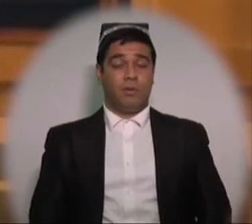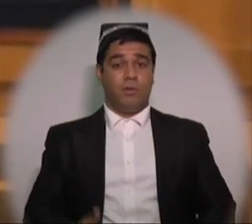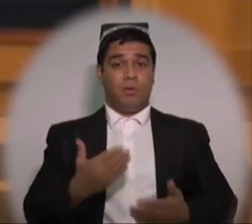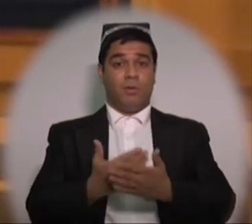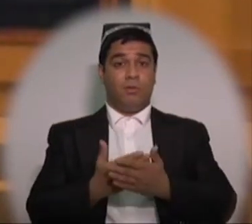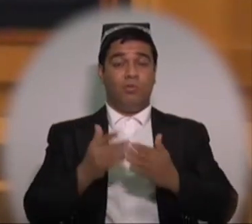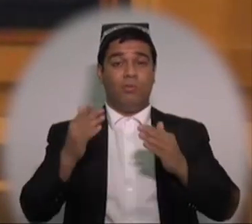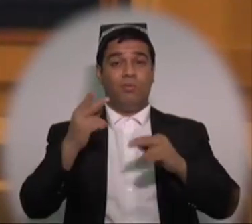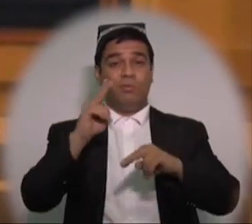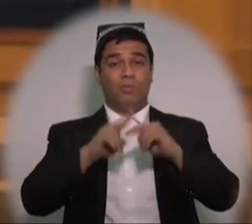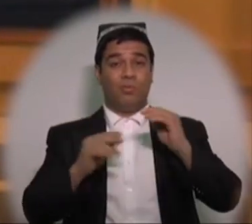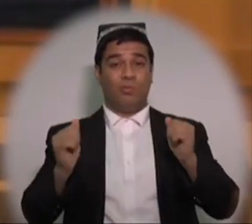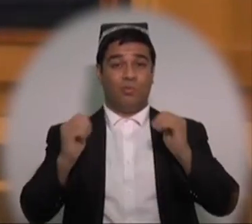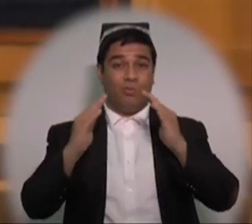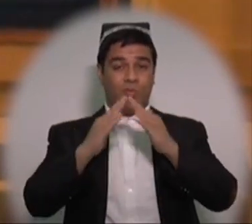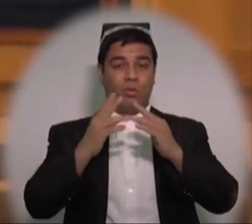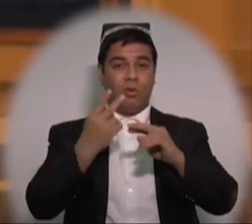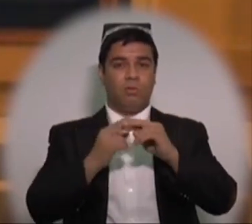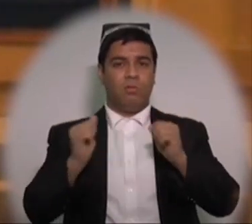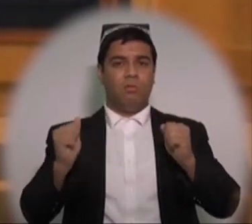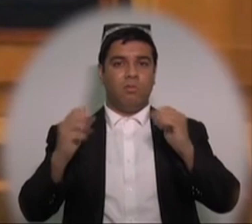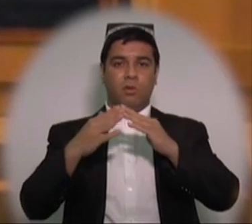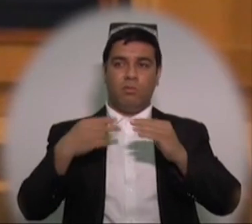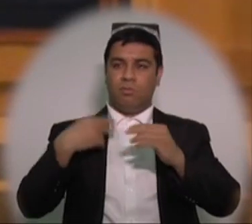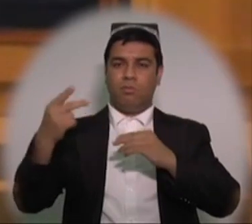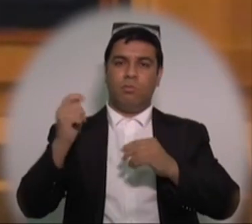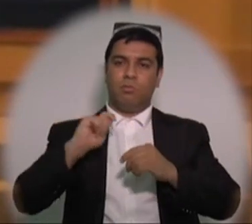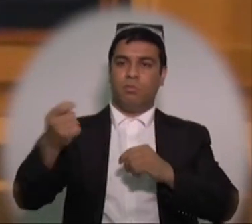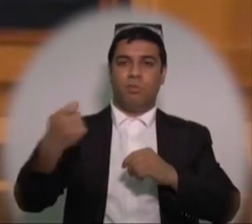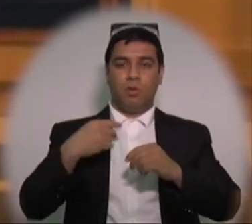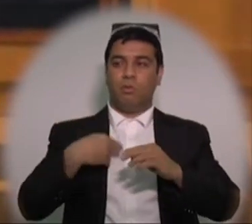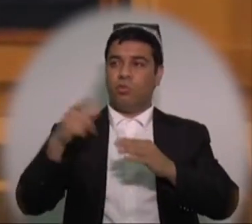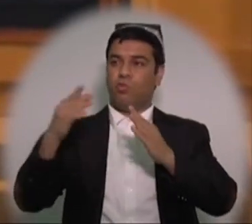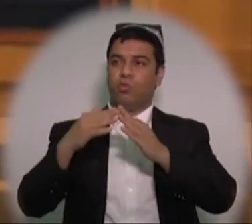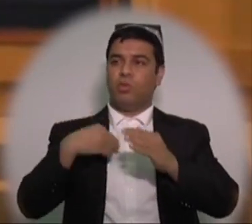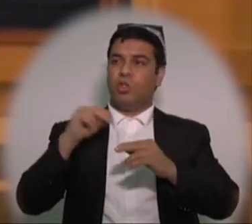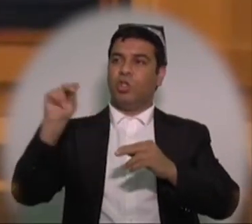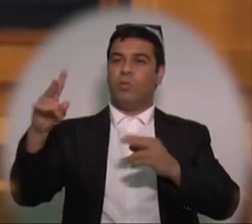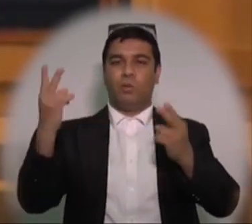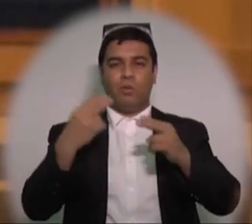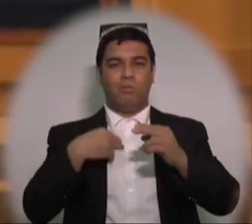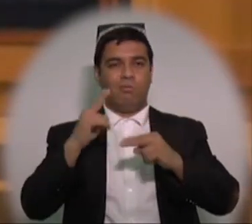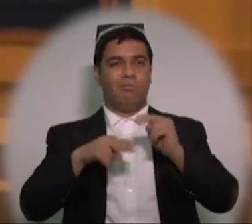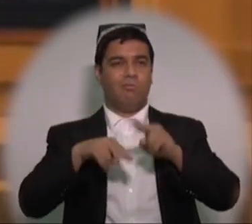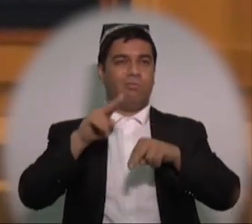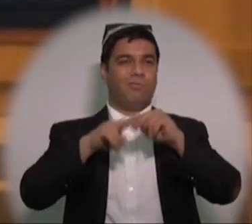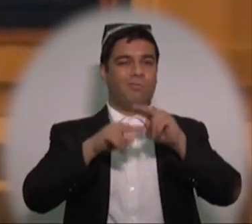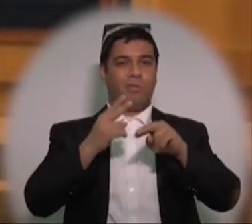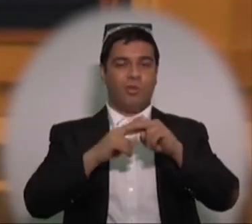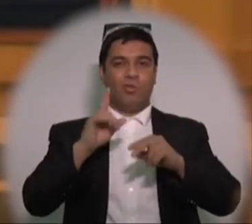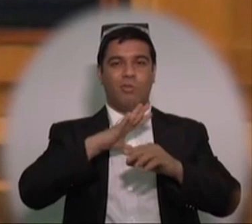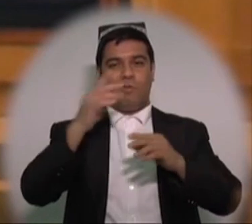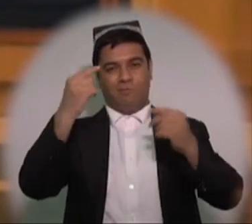Maskan uy joy qurishda kim o'zarga o'tish, maqsad palonchinikidan ko'ra yaxshiroq qilib